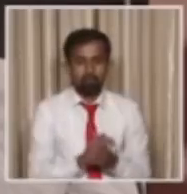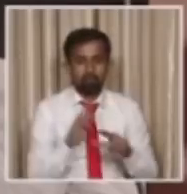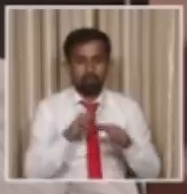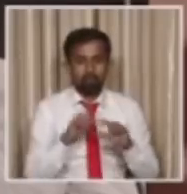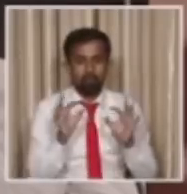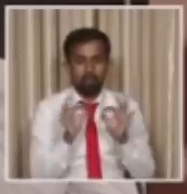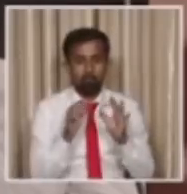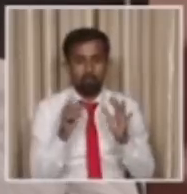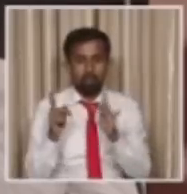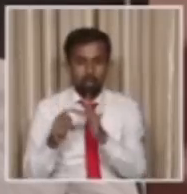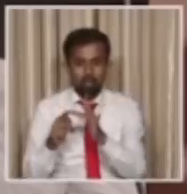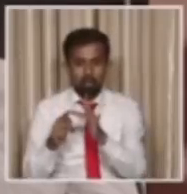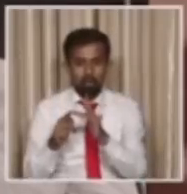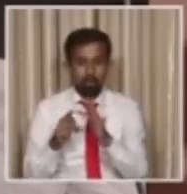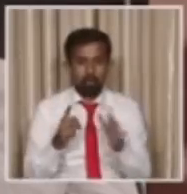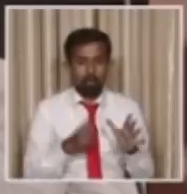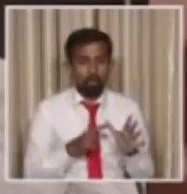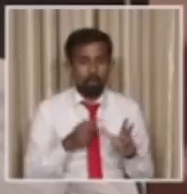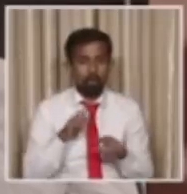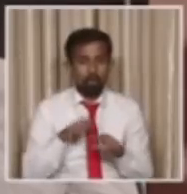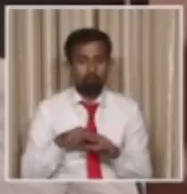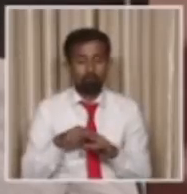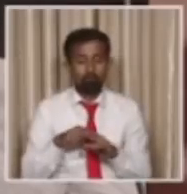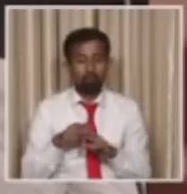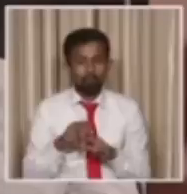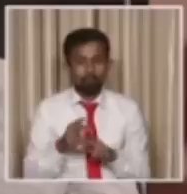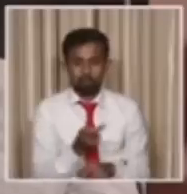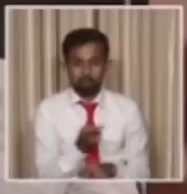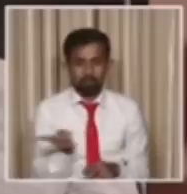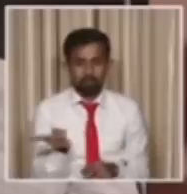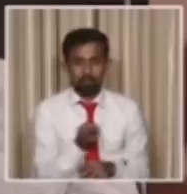FBI එකටයි AFP එකටයි. ඒගොල්ලන්